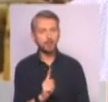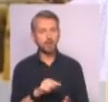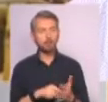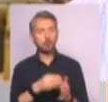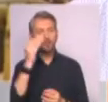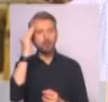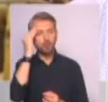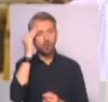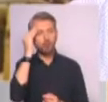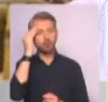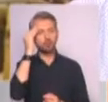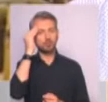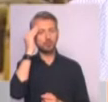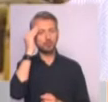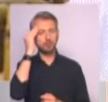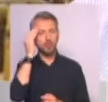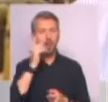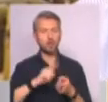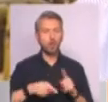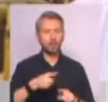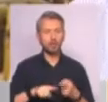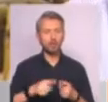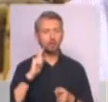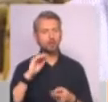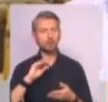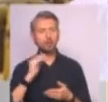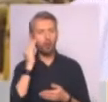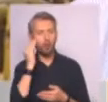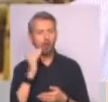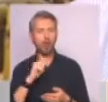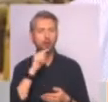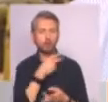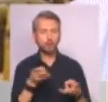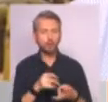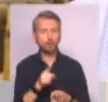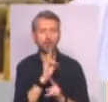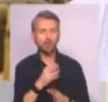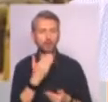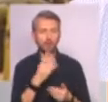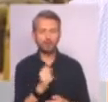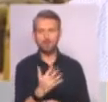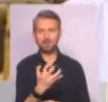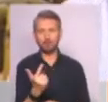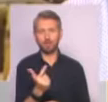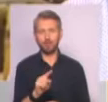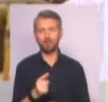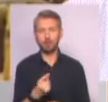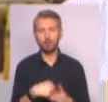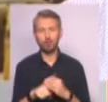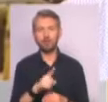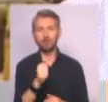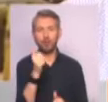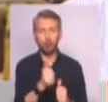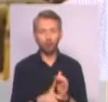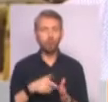зору якби логіки, з точки зору економічної доцільності, ну, він не буде звертатися там, на 500 гривень. Чому? Тому що за кожну